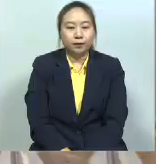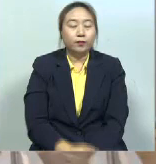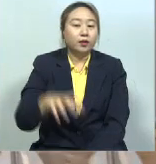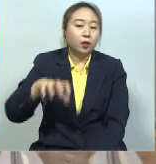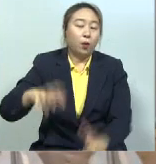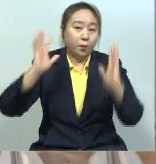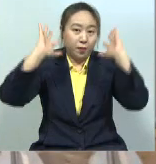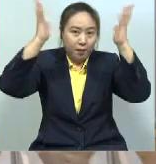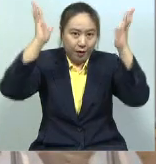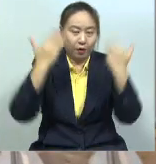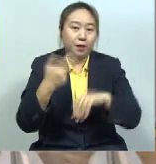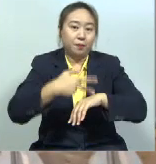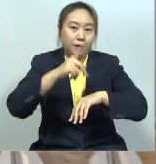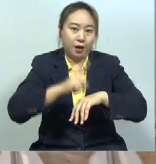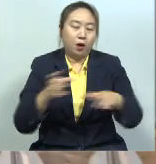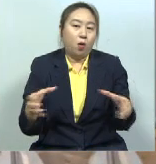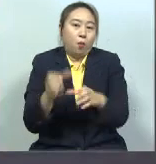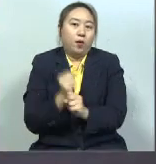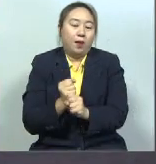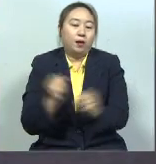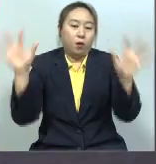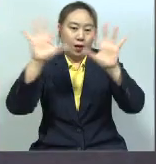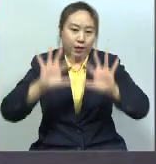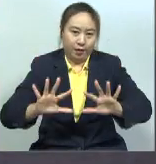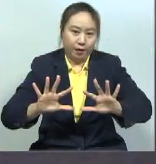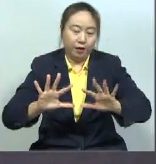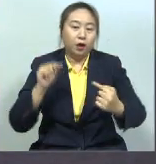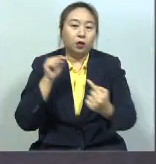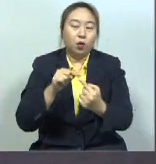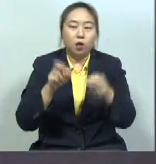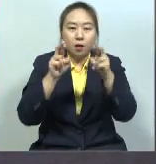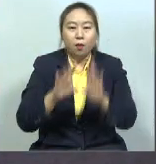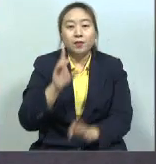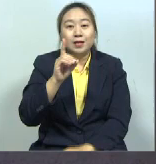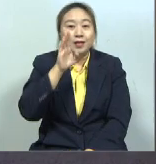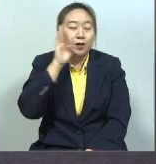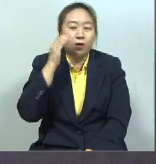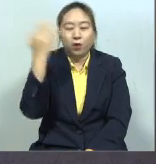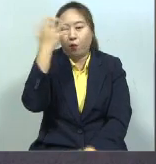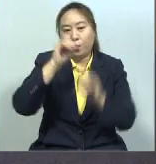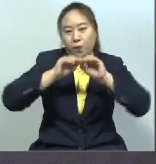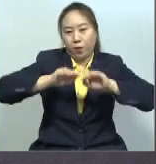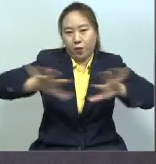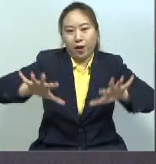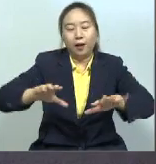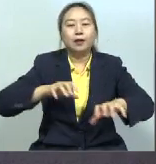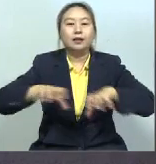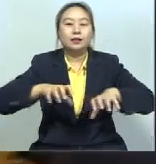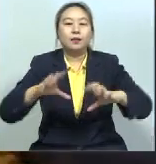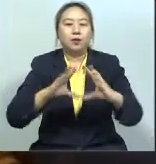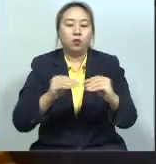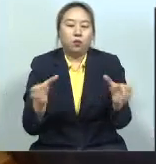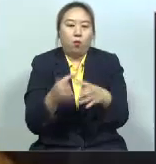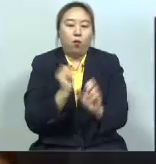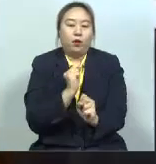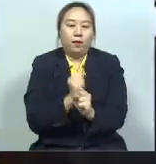กรมประชาสัมพันธ์ในฐานะประธานคณะทำงานอาเซียนด้านการออกอากาศผ่านระบบดิจิทัลเป็นเจ้าภาพจัดการประชุม